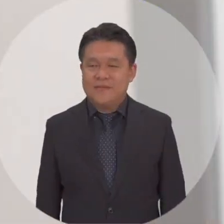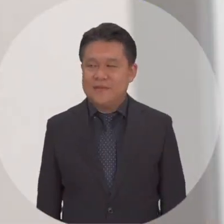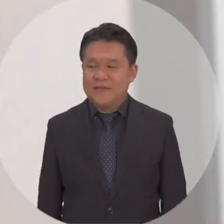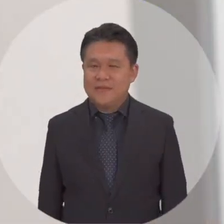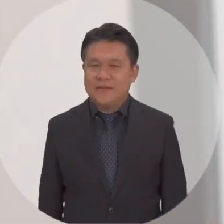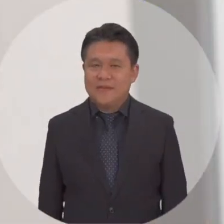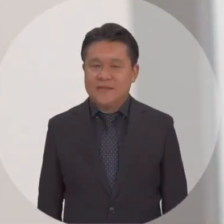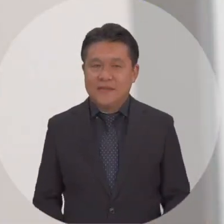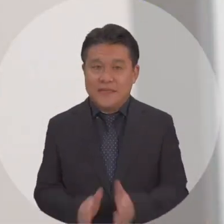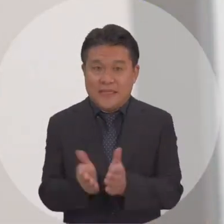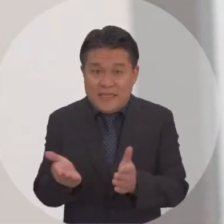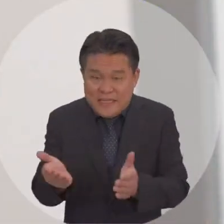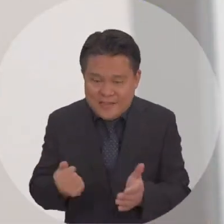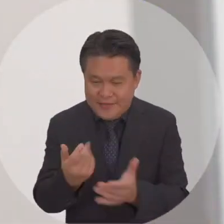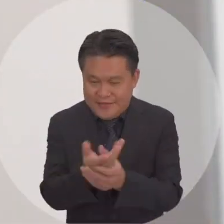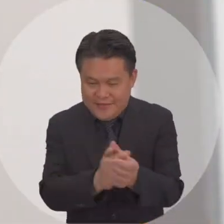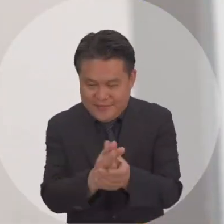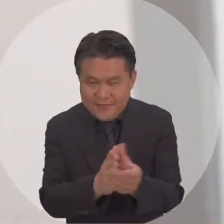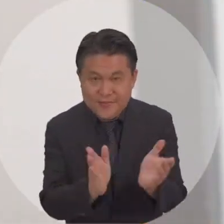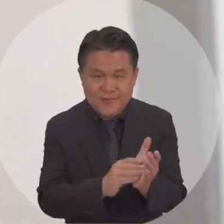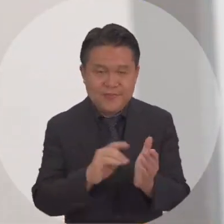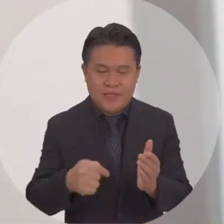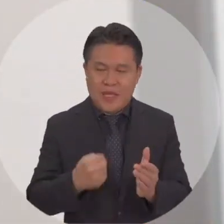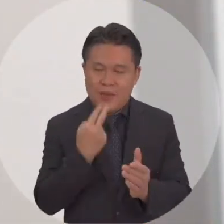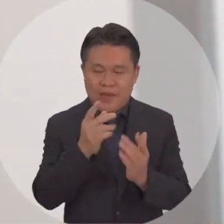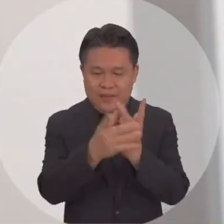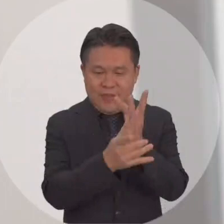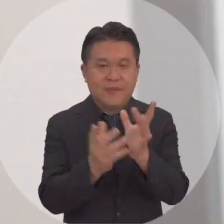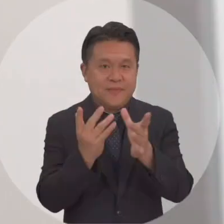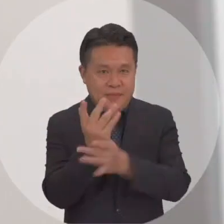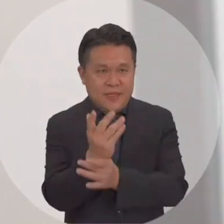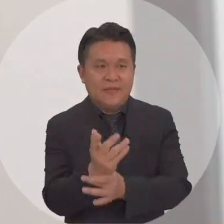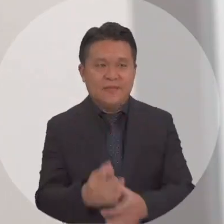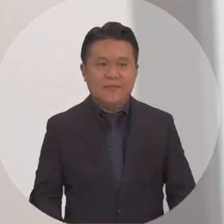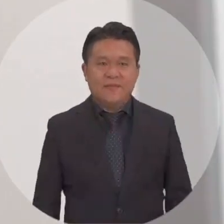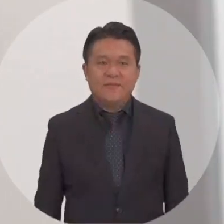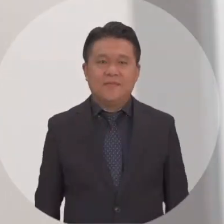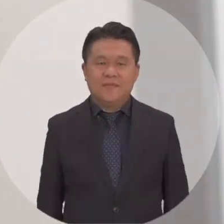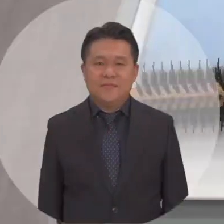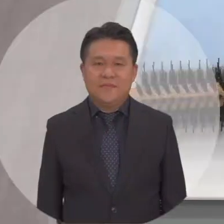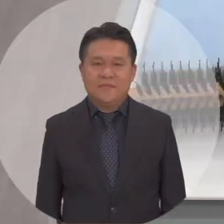진행 전 손을 씻고 일회용 장갑을 손에 낍니다.